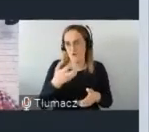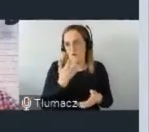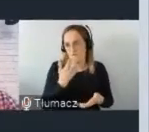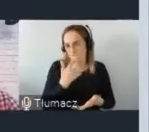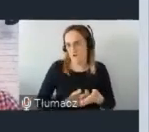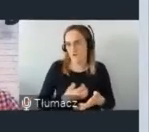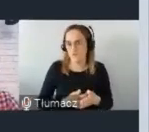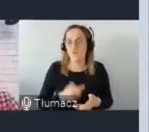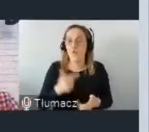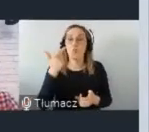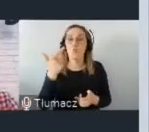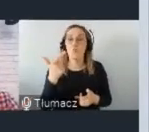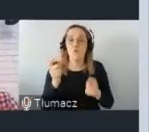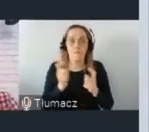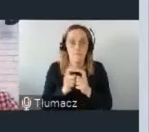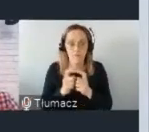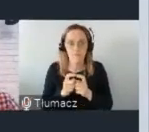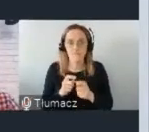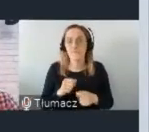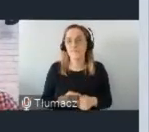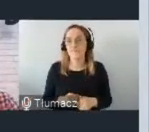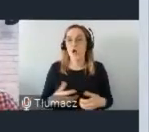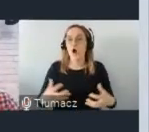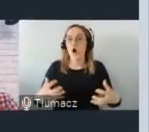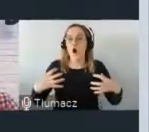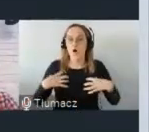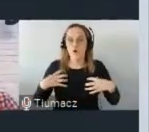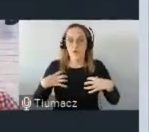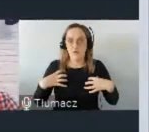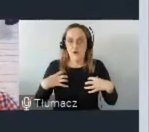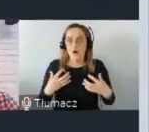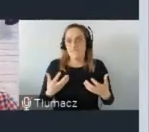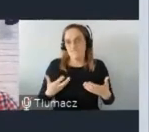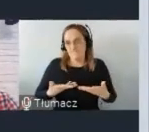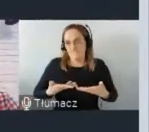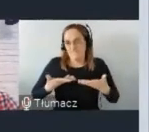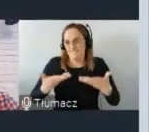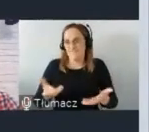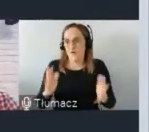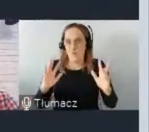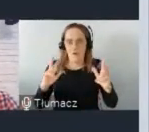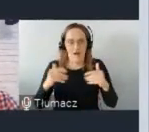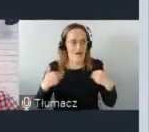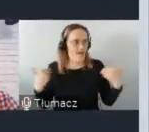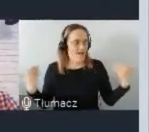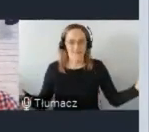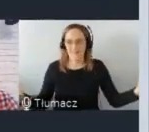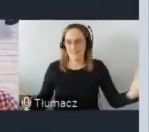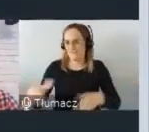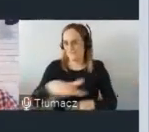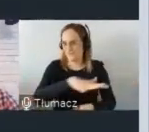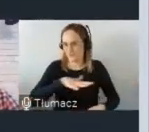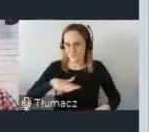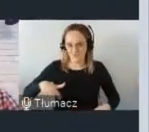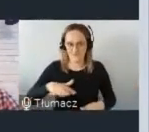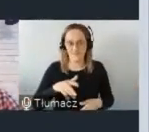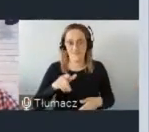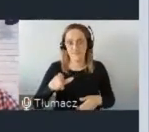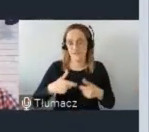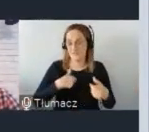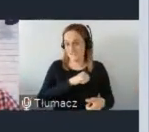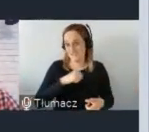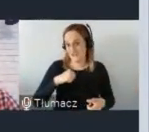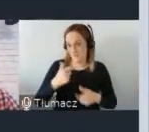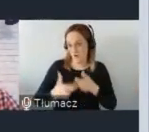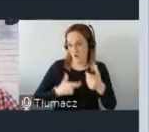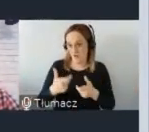skorzystać. Drugi punkt na naszym slajdzie to jest ożywienie, uatrakcyjnienie przestrzeni wokół nas. Albo gotowymi